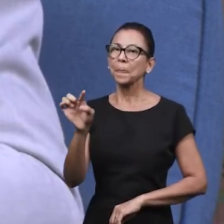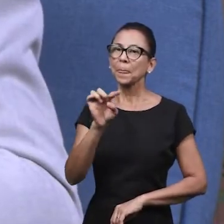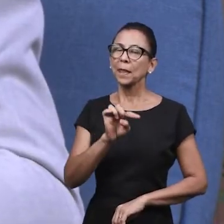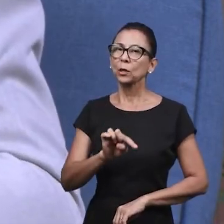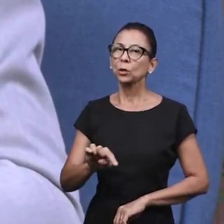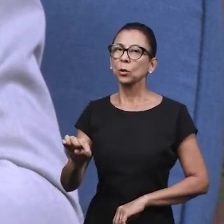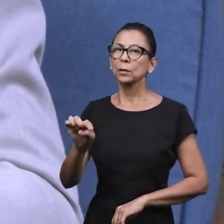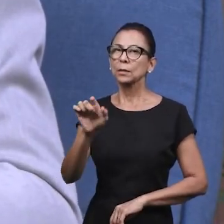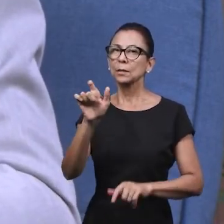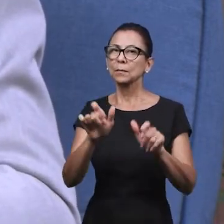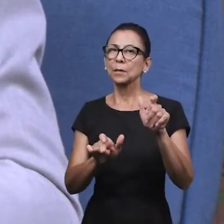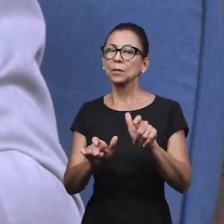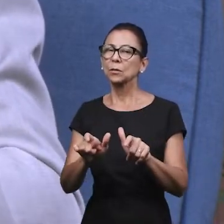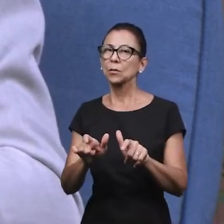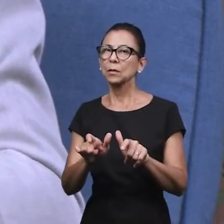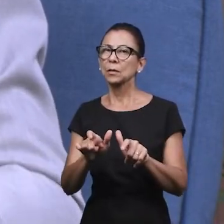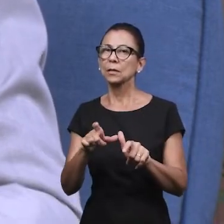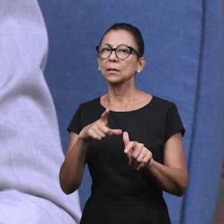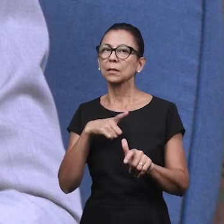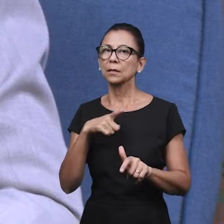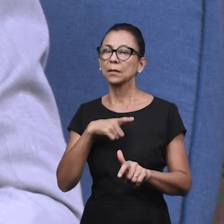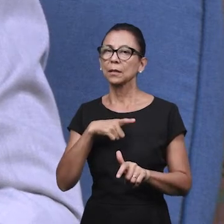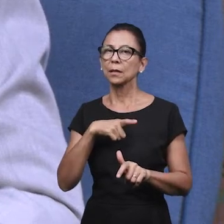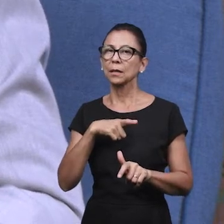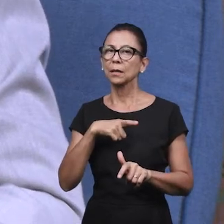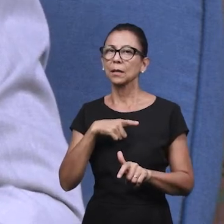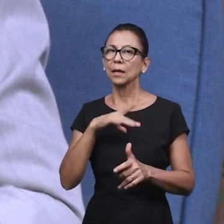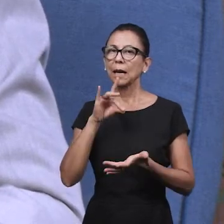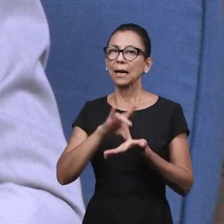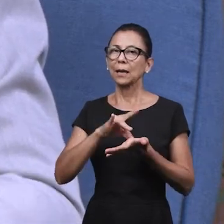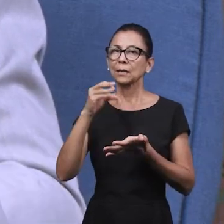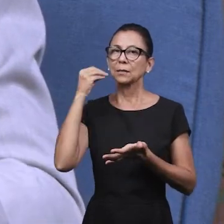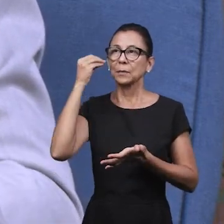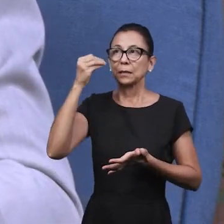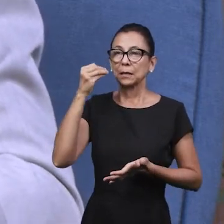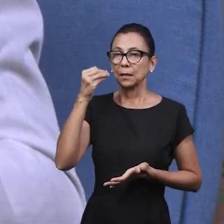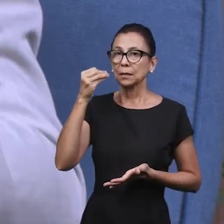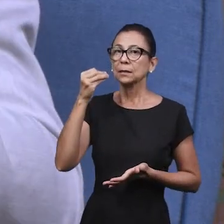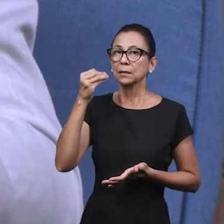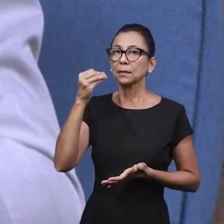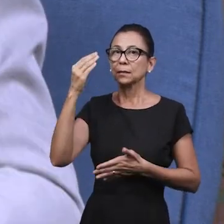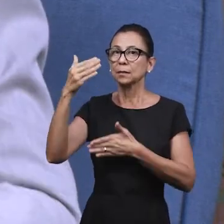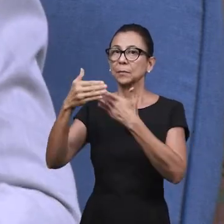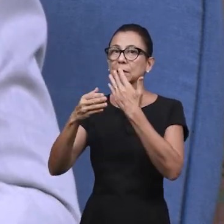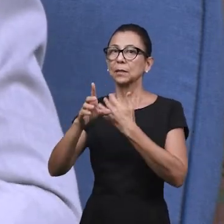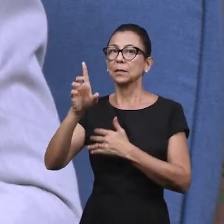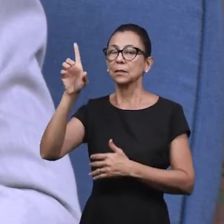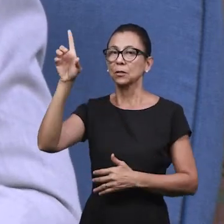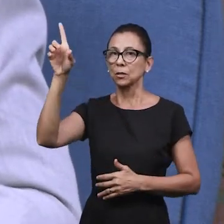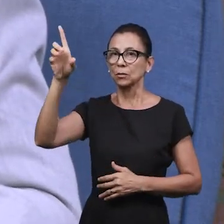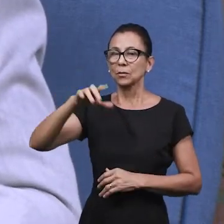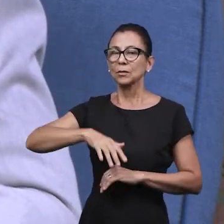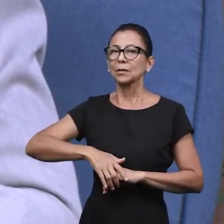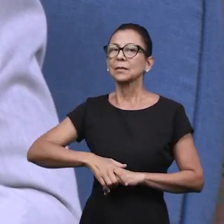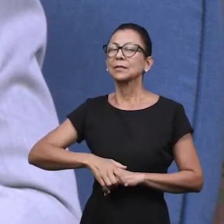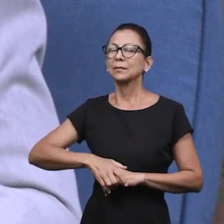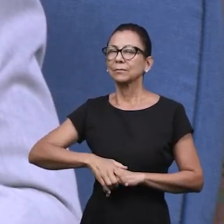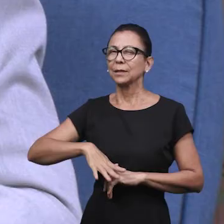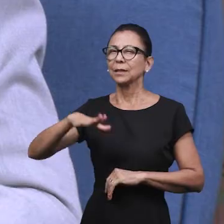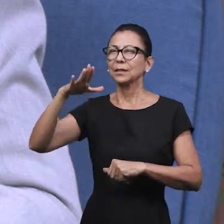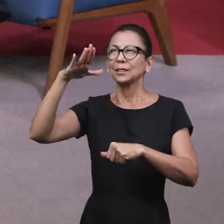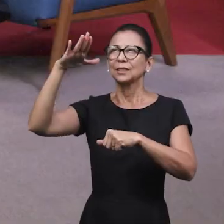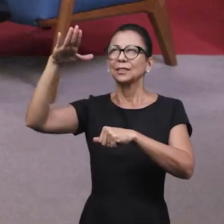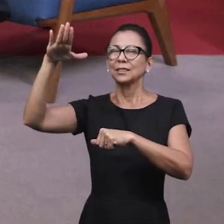la certitude que nous affirmons, tous ceux qui ont une expérience réelle avec le Seigneur Jésus ont reçu son appel. pour vivre son